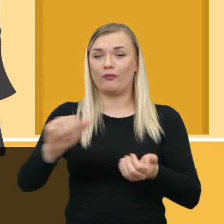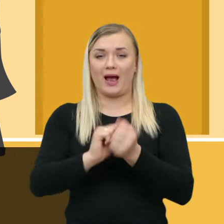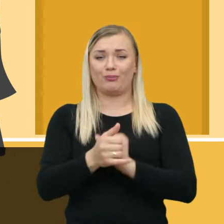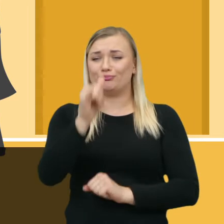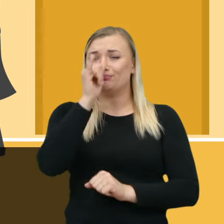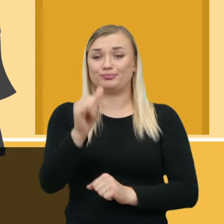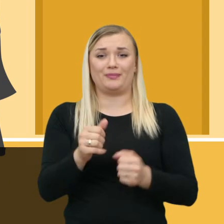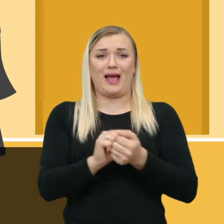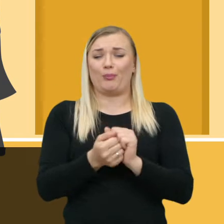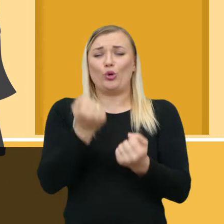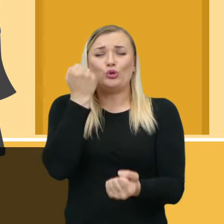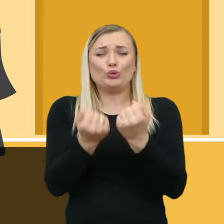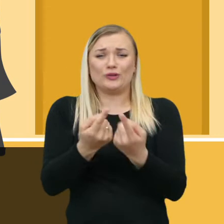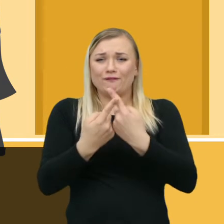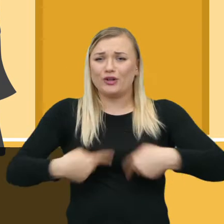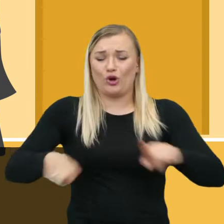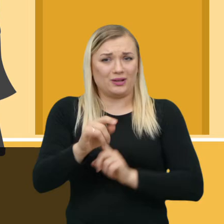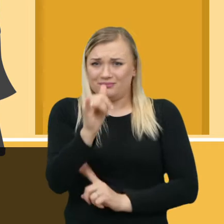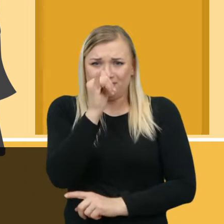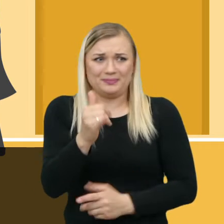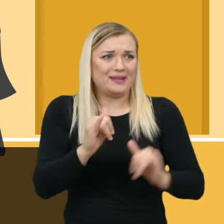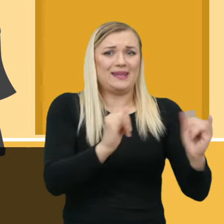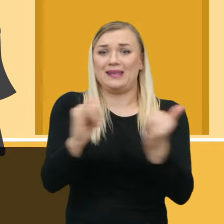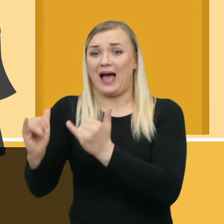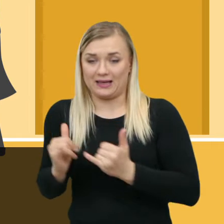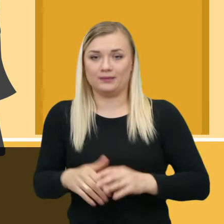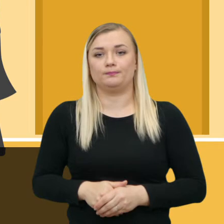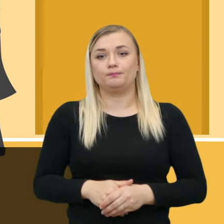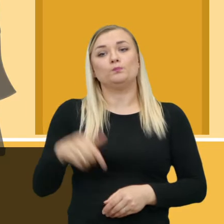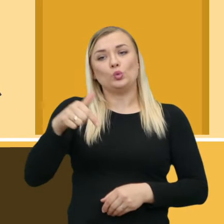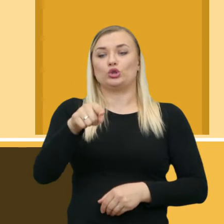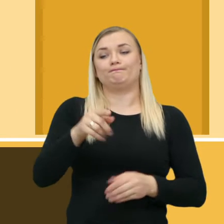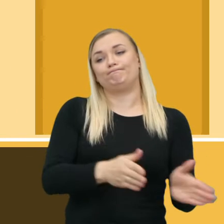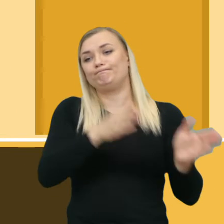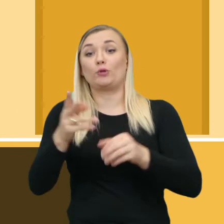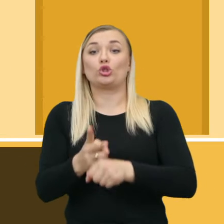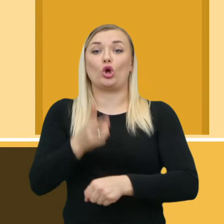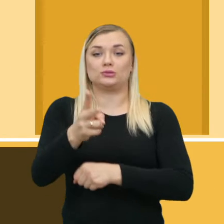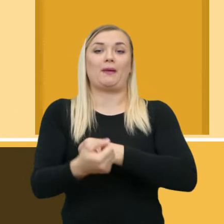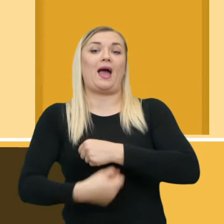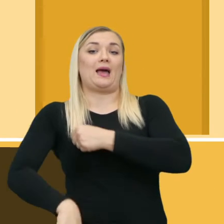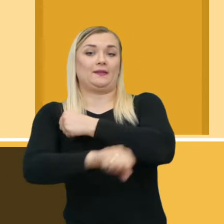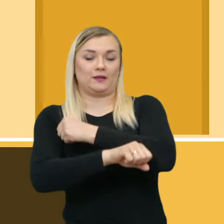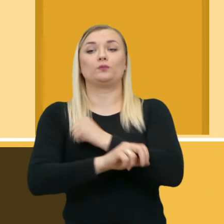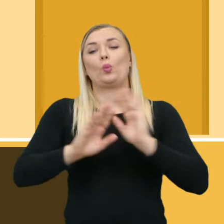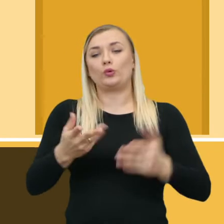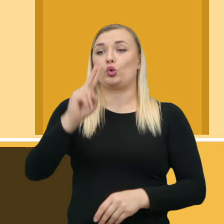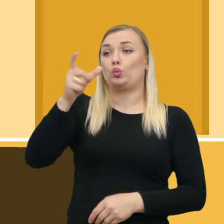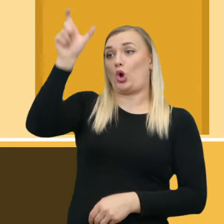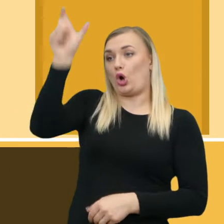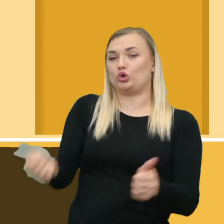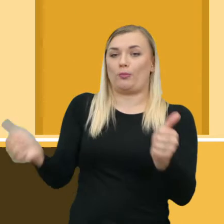odmówić tylko, jeżeli jest to niemożliwe albo bardzo trudne do zrobienia. W takiej sytuacji musi zapewnić